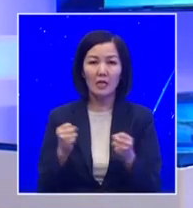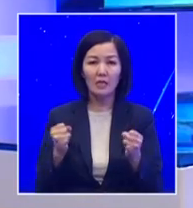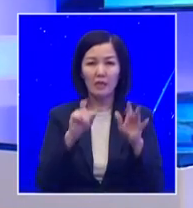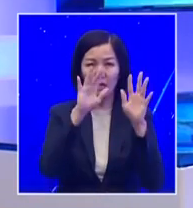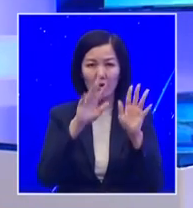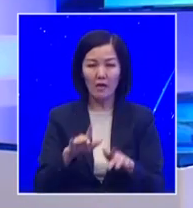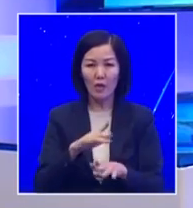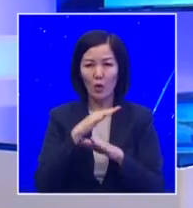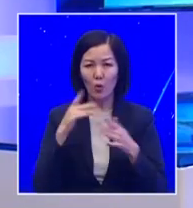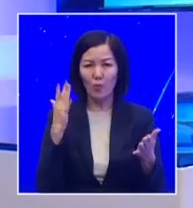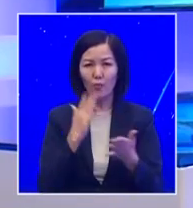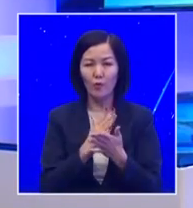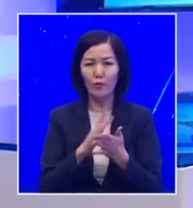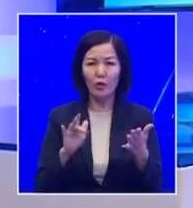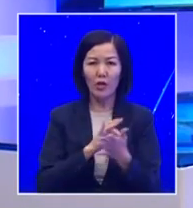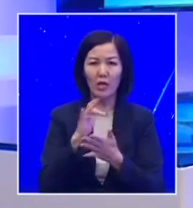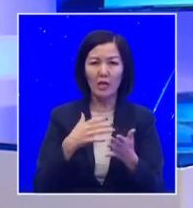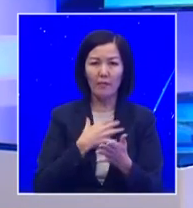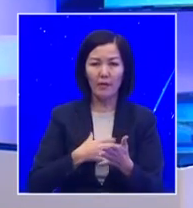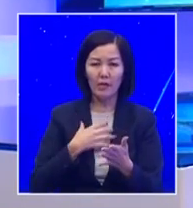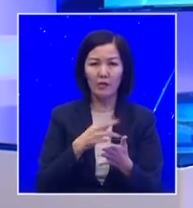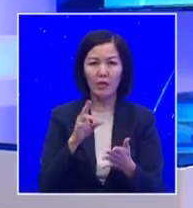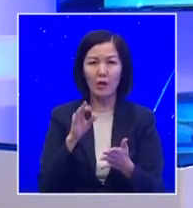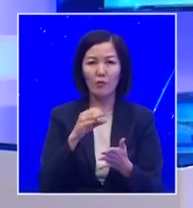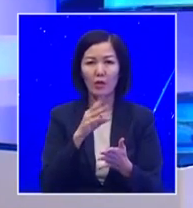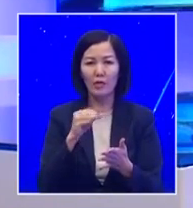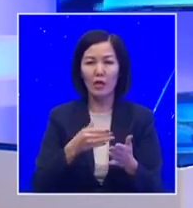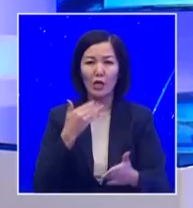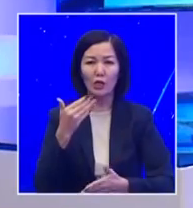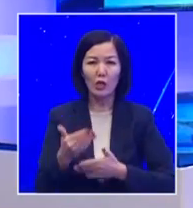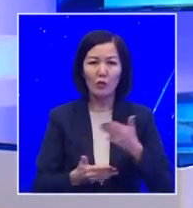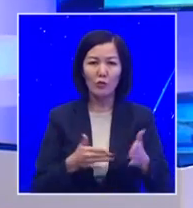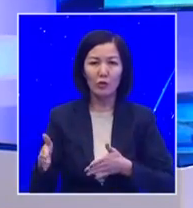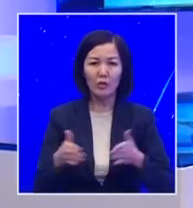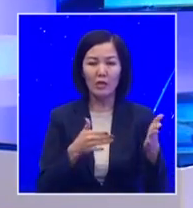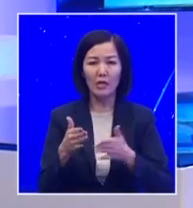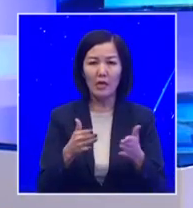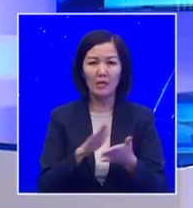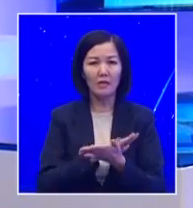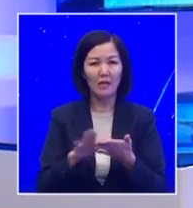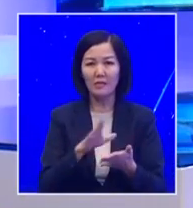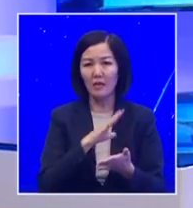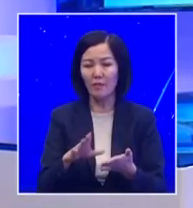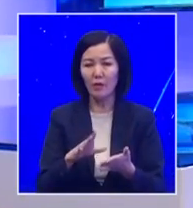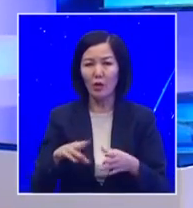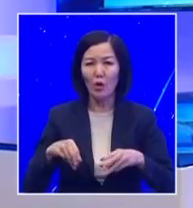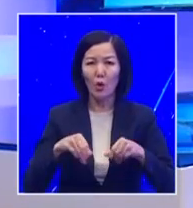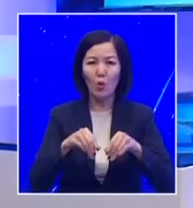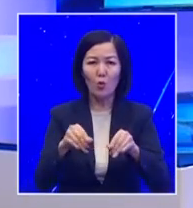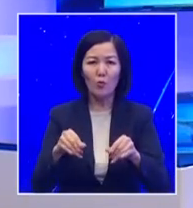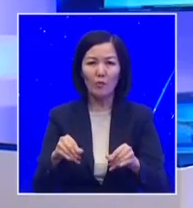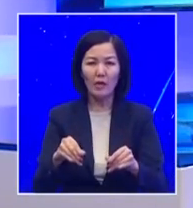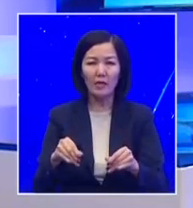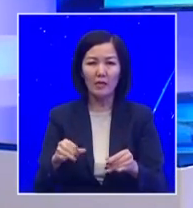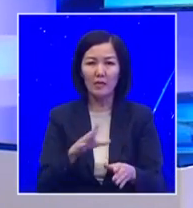Қыс қарлы болып тұр. Қалалықтар қапалы. Коммуналдық мекемелер жаяу жүргіншілер жолдарын талап үдесінде тазаламайды. Құм мен мұз